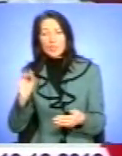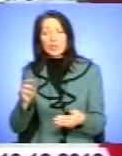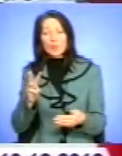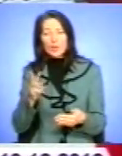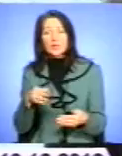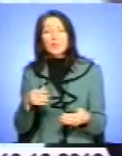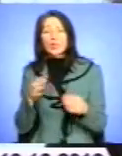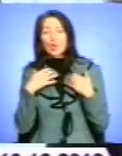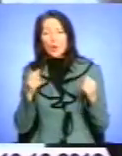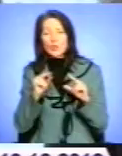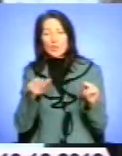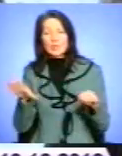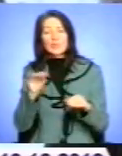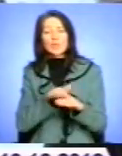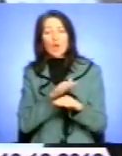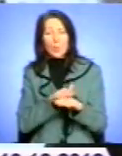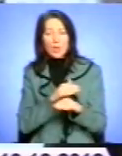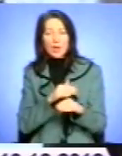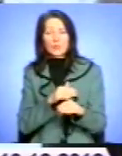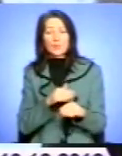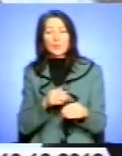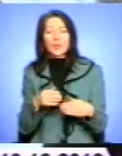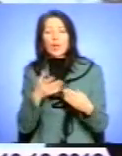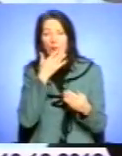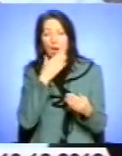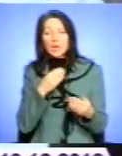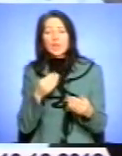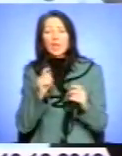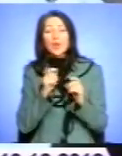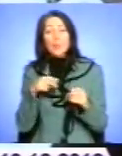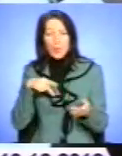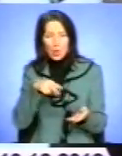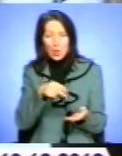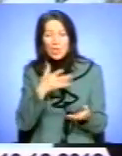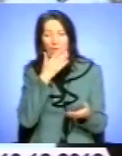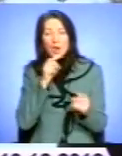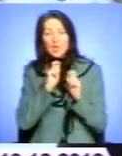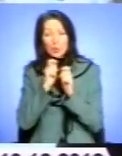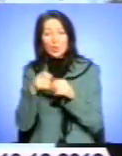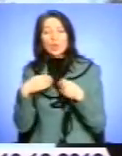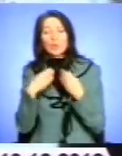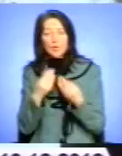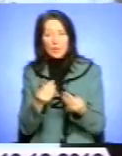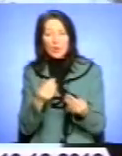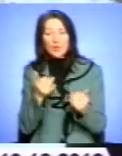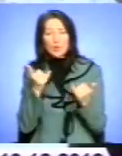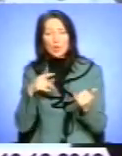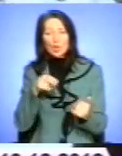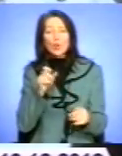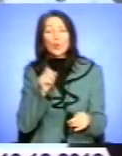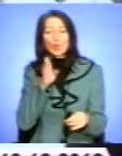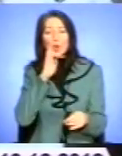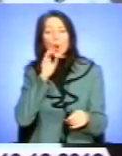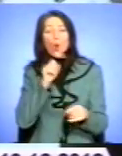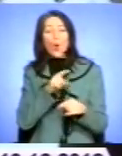благополуччя. Приходив і гарні цінні подарунки подарував. І от я сьогодні йду до внучечки своєї,